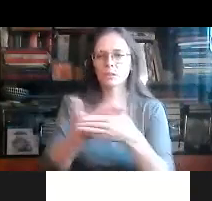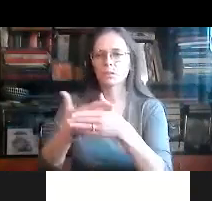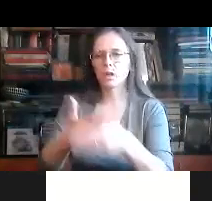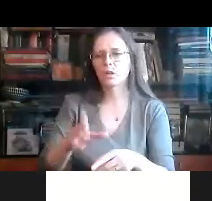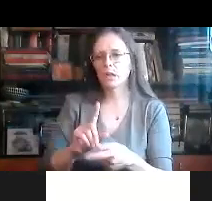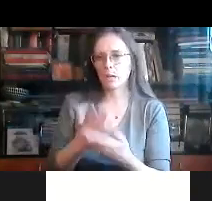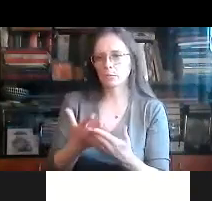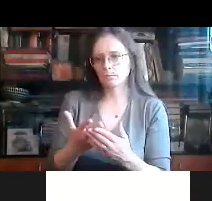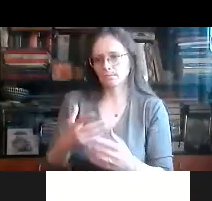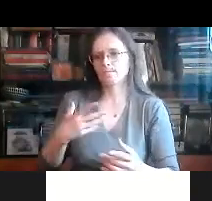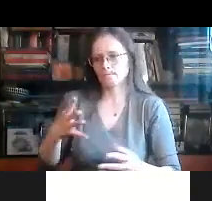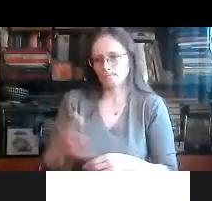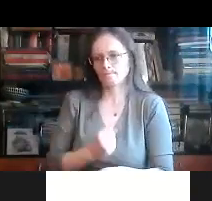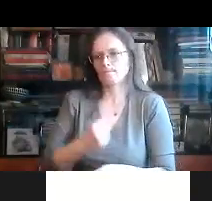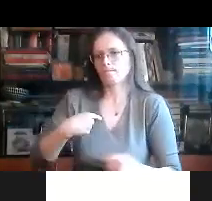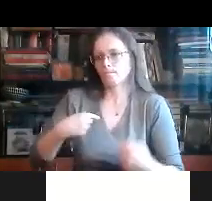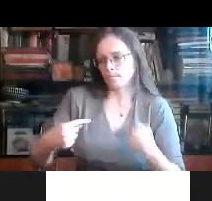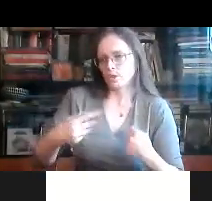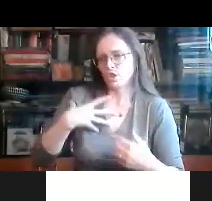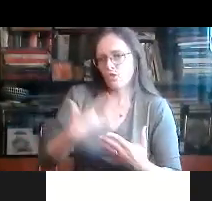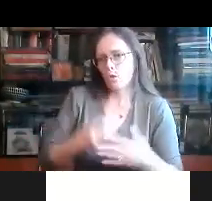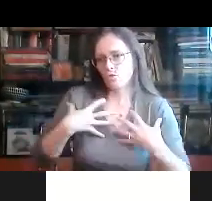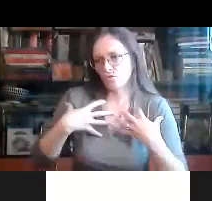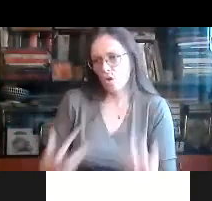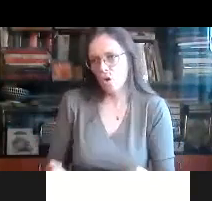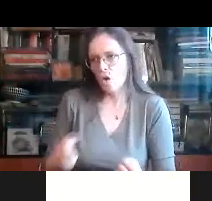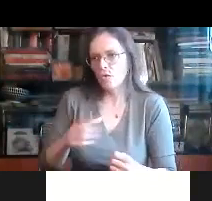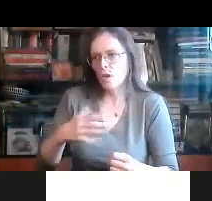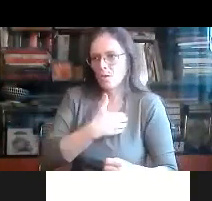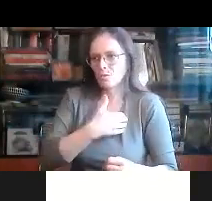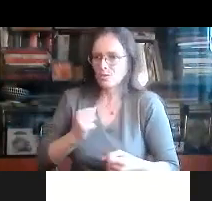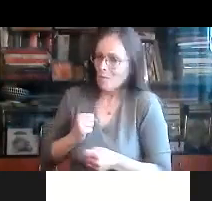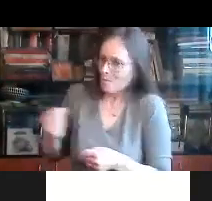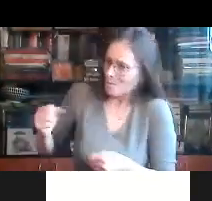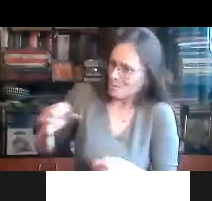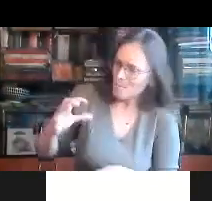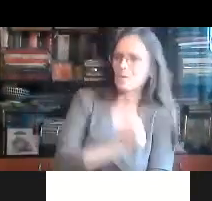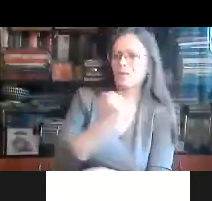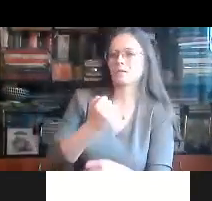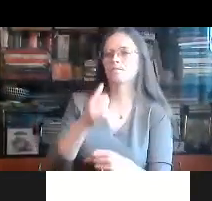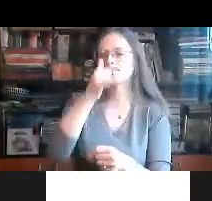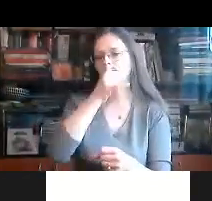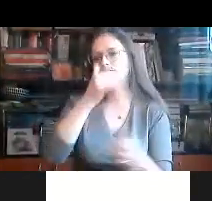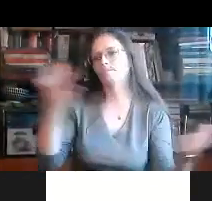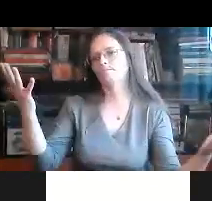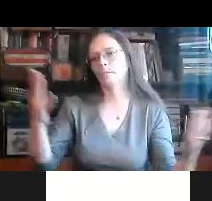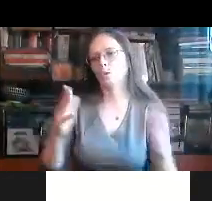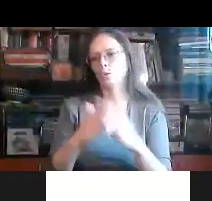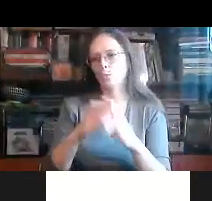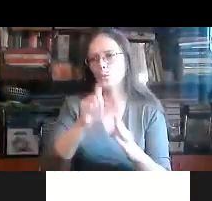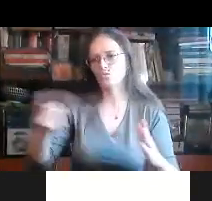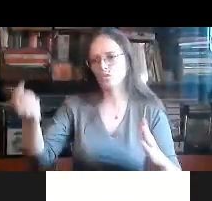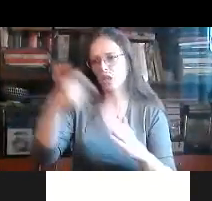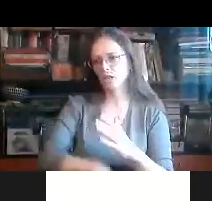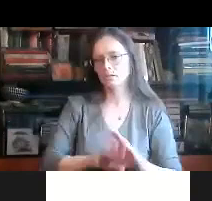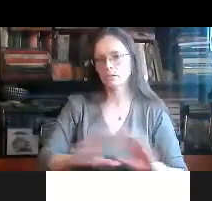ситуации совершенно неприятной, нехорошей и закрыты дома тоже. Да, пишет